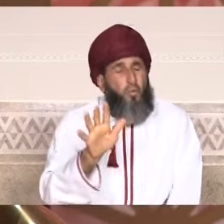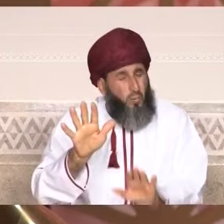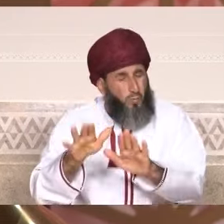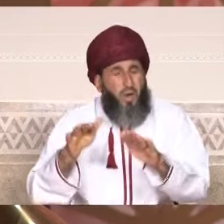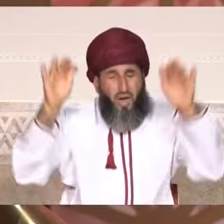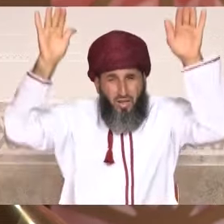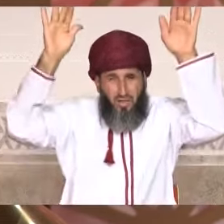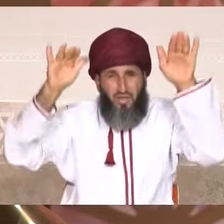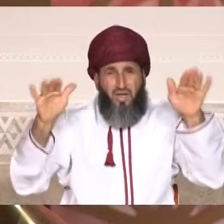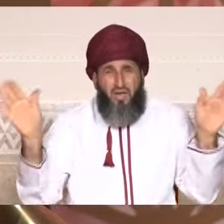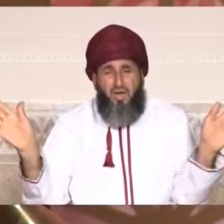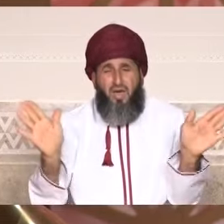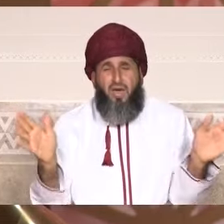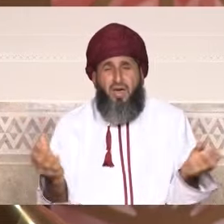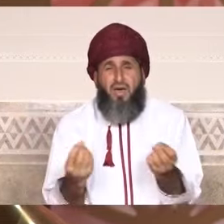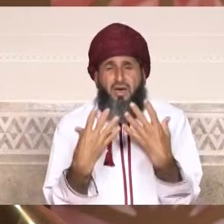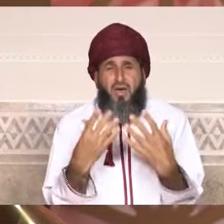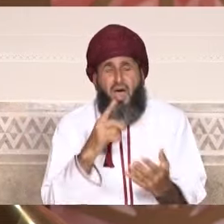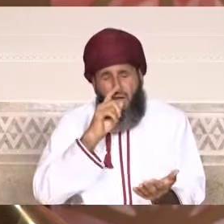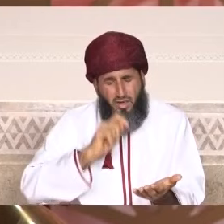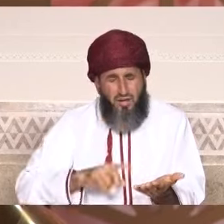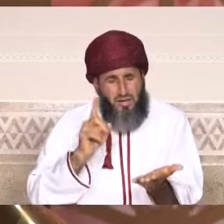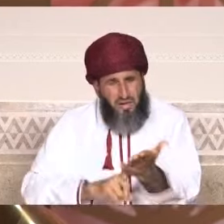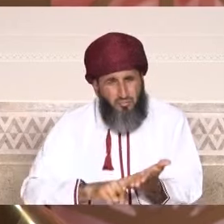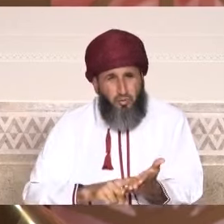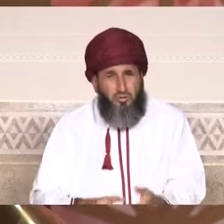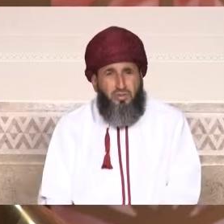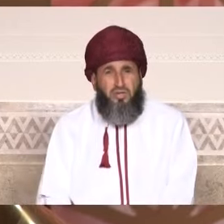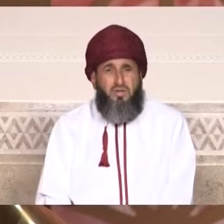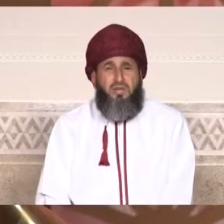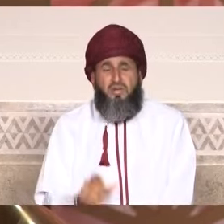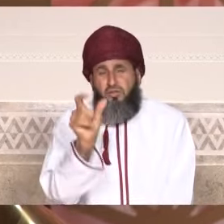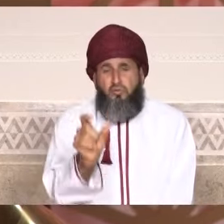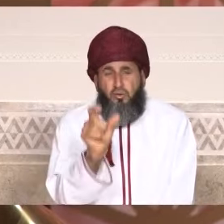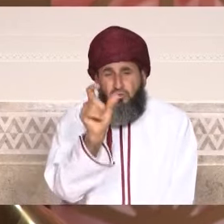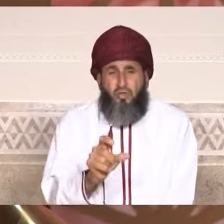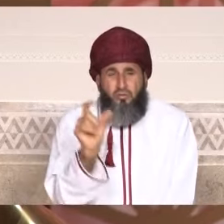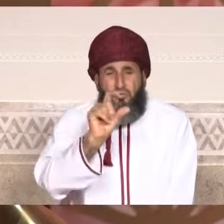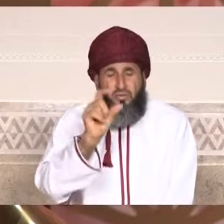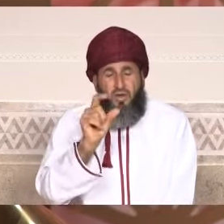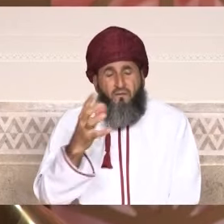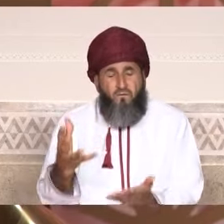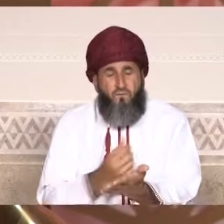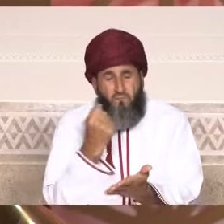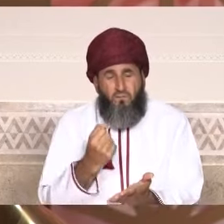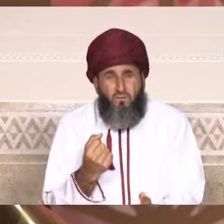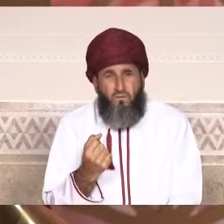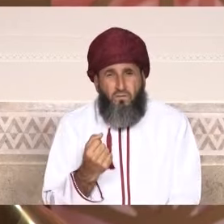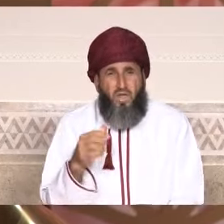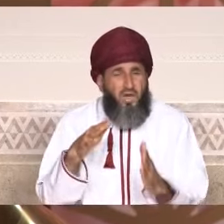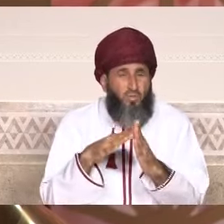ليلة القدر، فلا بد يعني أو تزيد حتى. فإذا على المسلم أن يغتنم، ثم إن العبرة